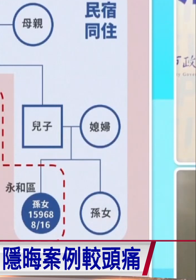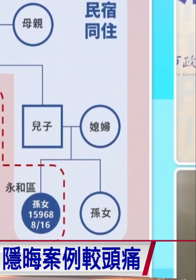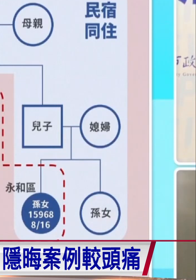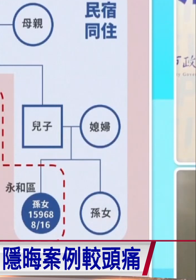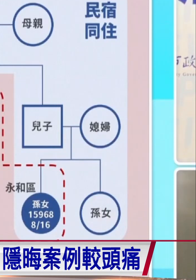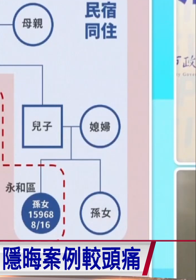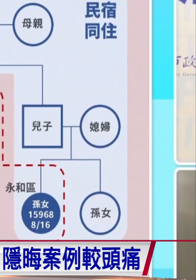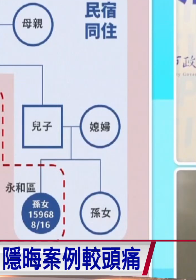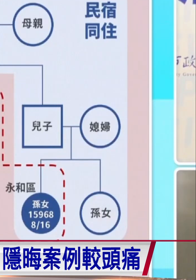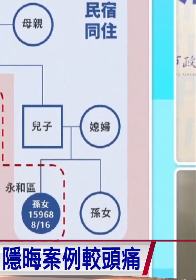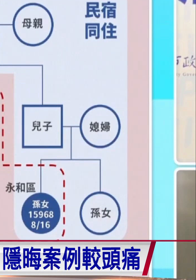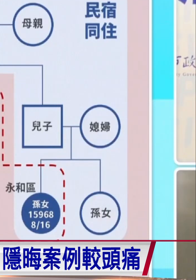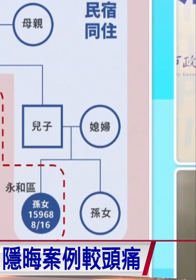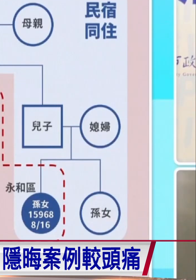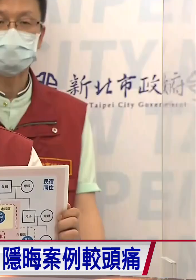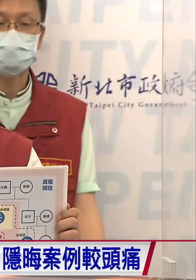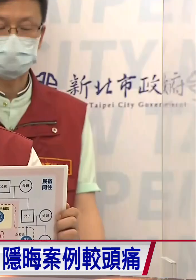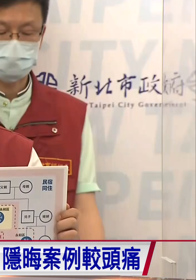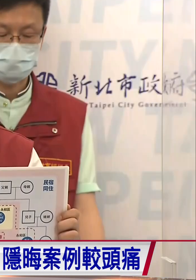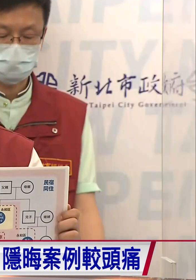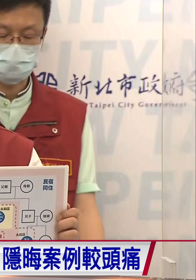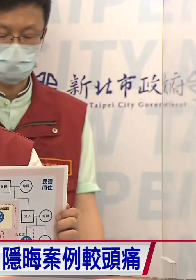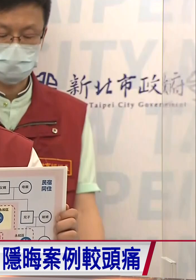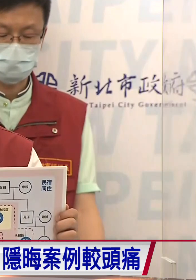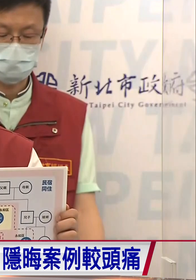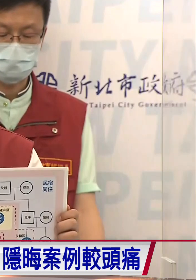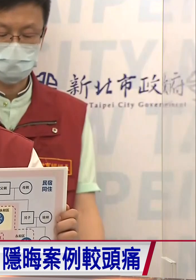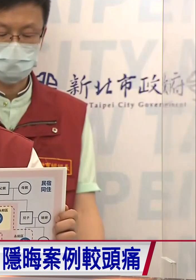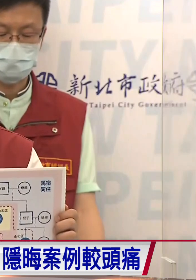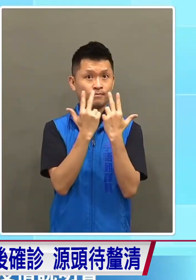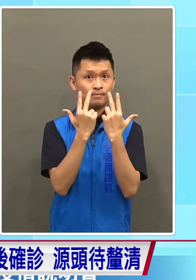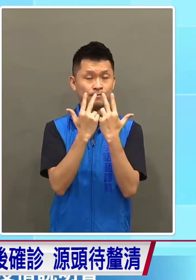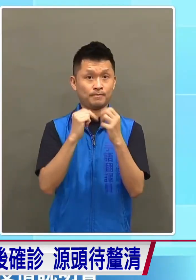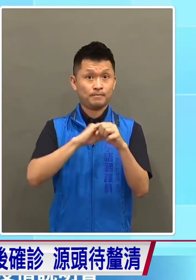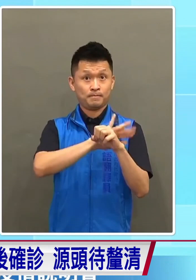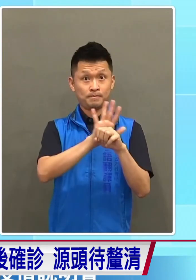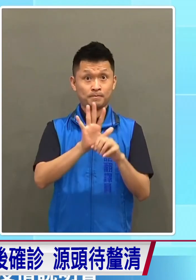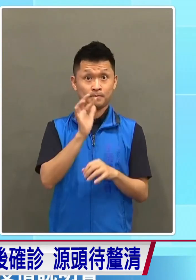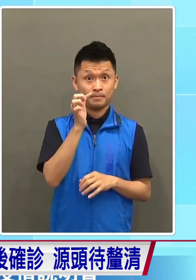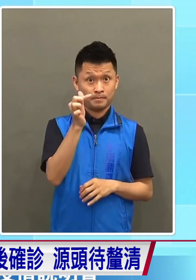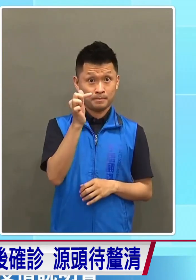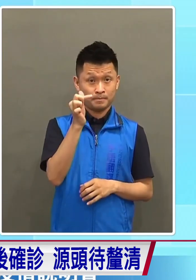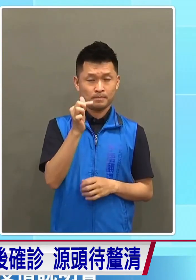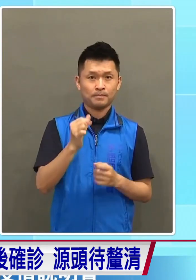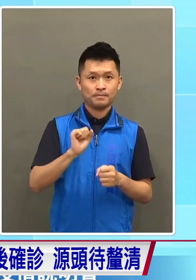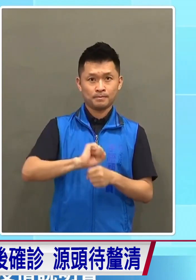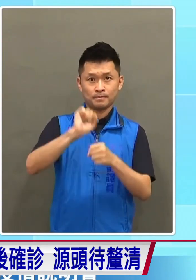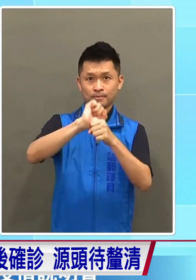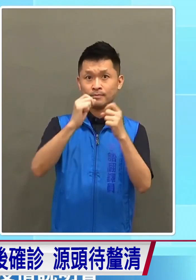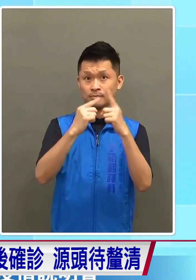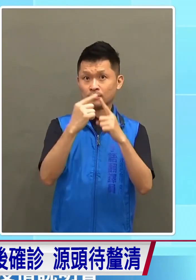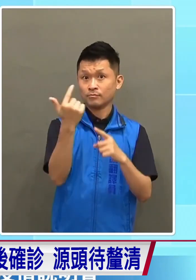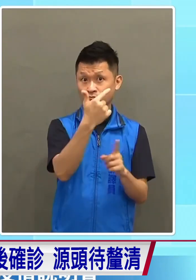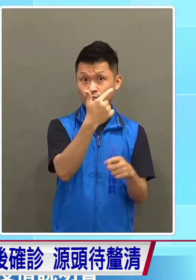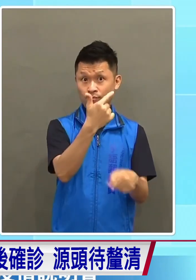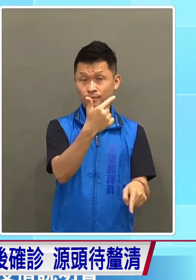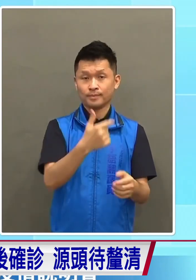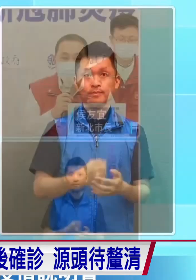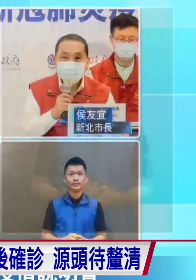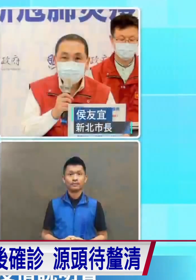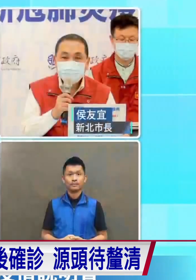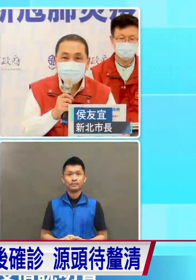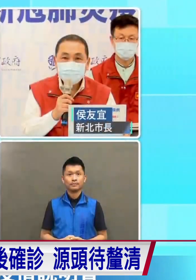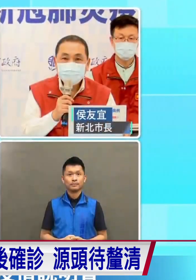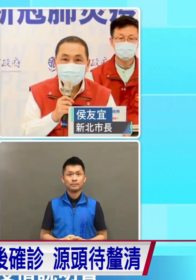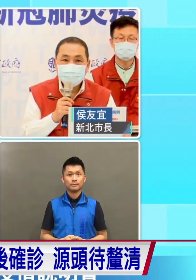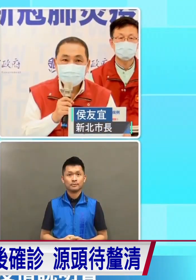消灭掉，剩下是比较隐晦的案例，比较头痛。 新北市十六号新增六例本土病例，五例